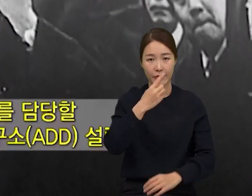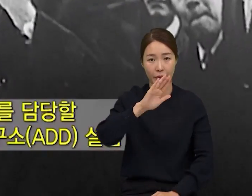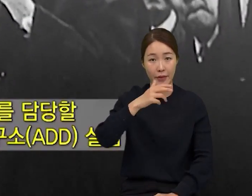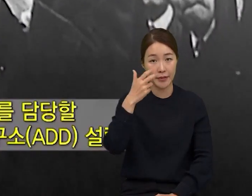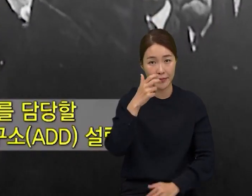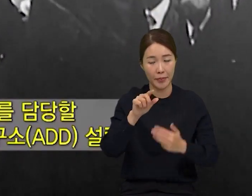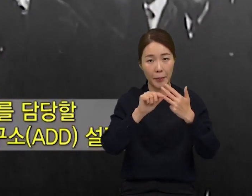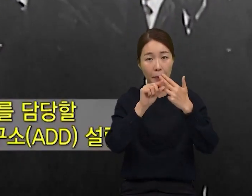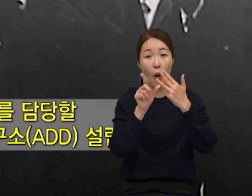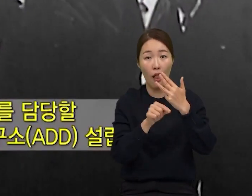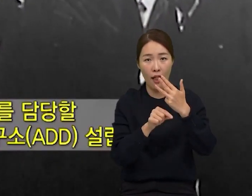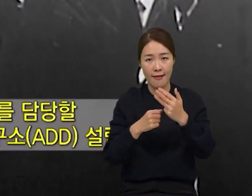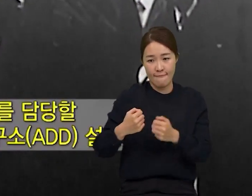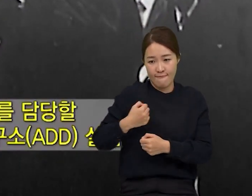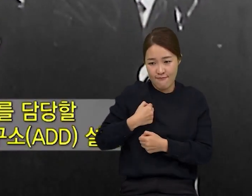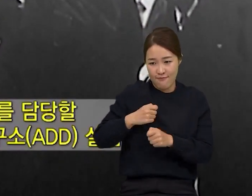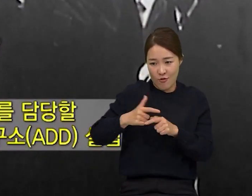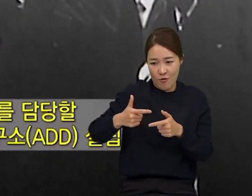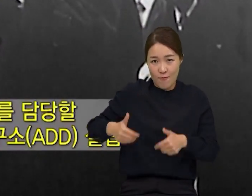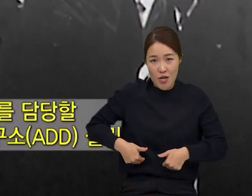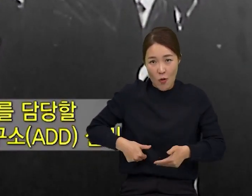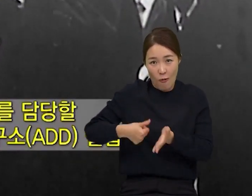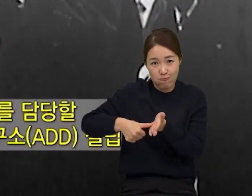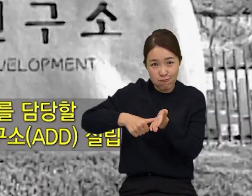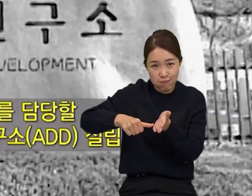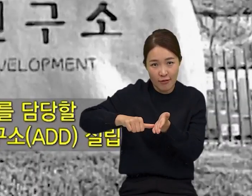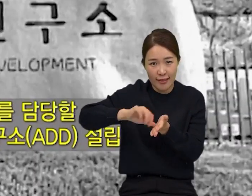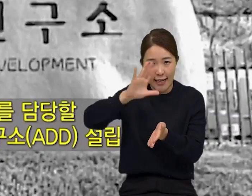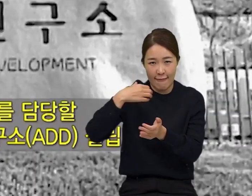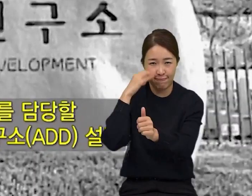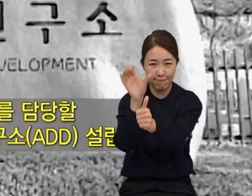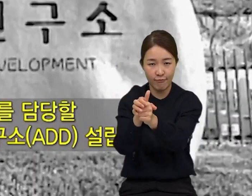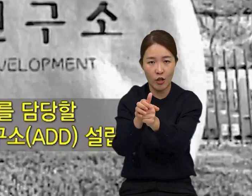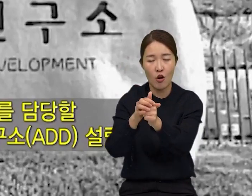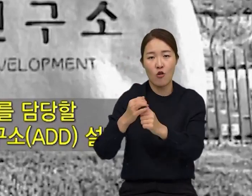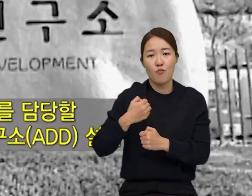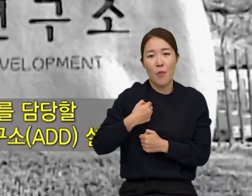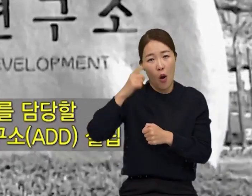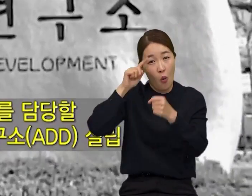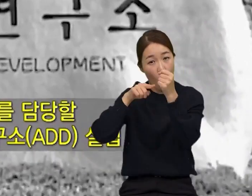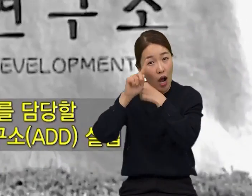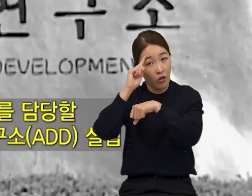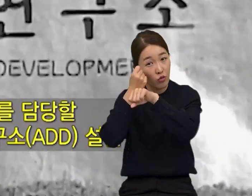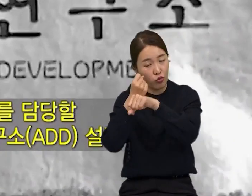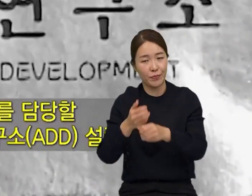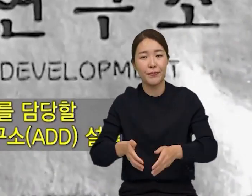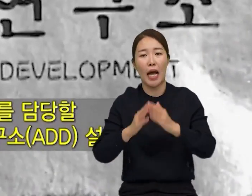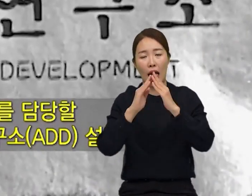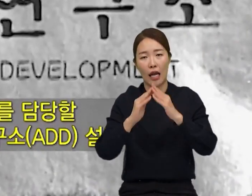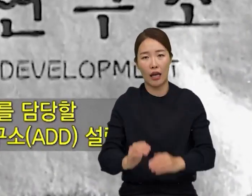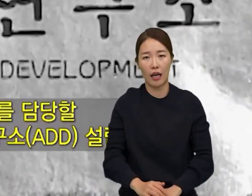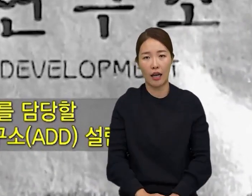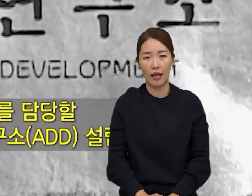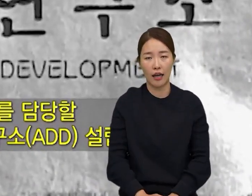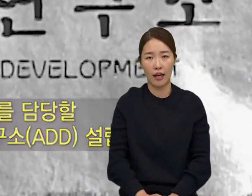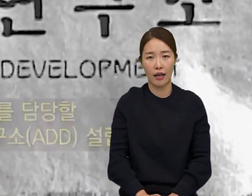정부는 1970년 8월 병기 국산화를 담당할 국방과학연구소도 세웠다.